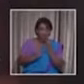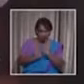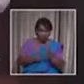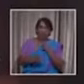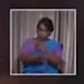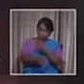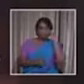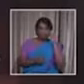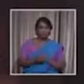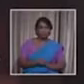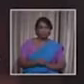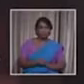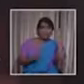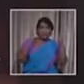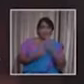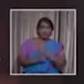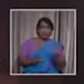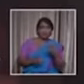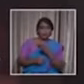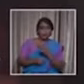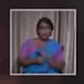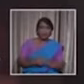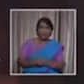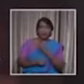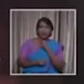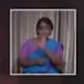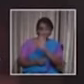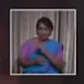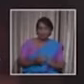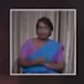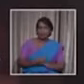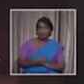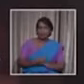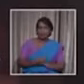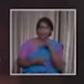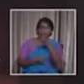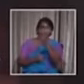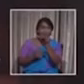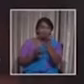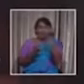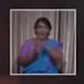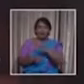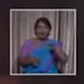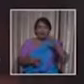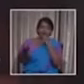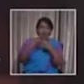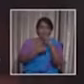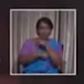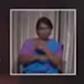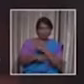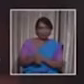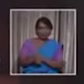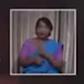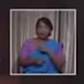ටියුෂන් ටිකක් දෙන්න ඉගෙන ගන්න ඒ දේ කරන්න එපා බොරුවට ඉල්ලම් කන්න එපා තමුන්නාන්සලා ඉල්ලම් කන්න 134ම හොඳට කයි මං